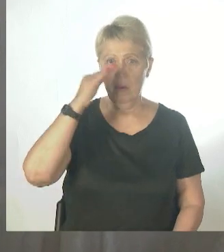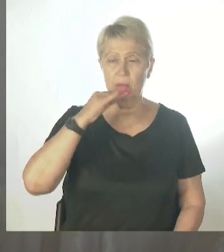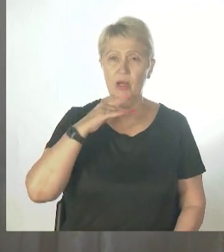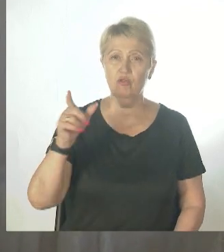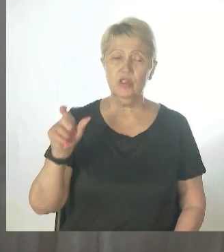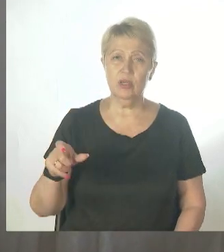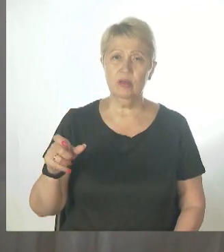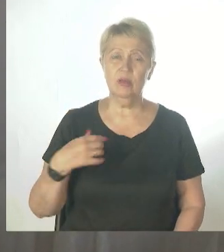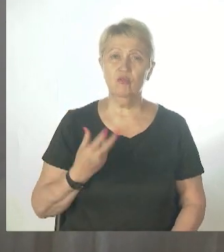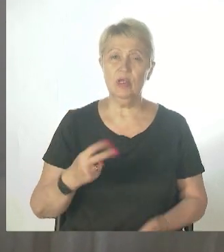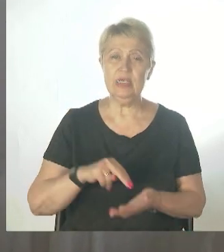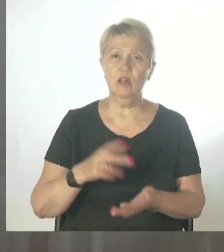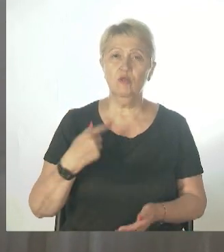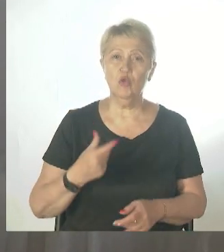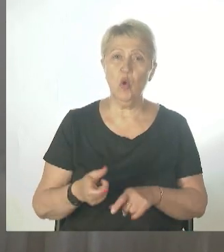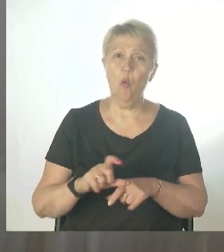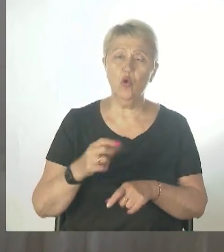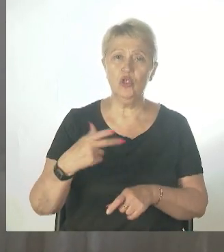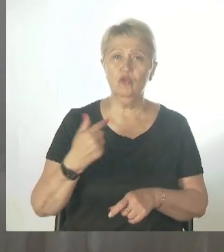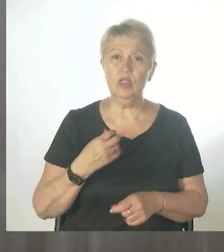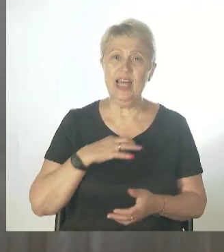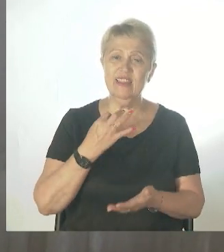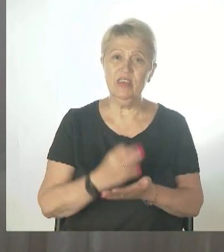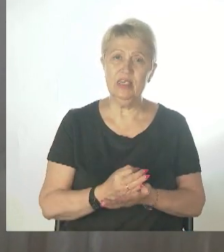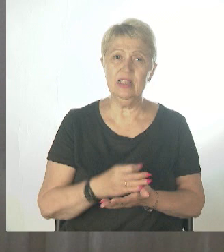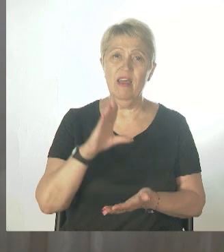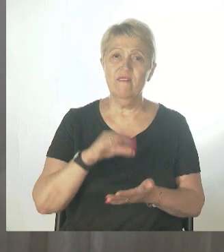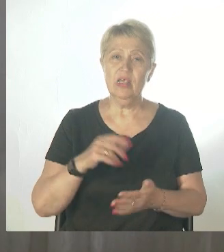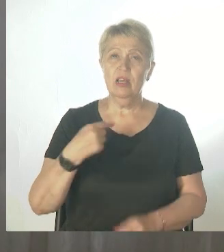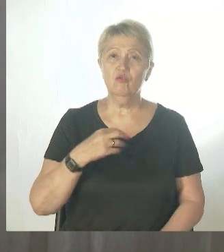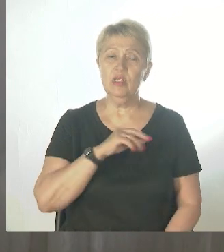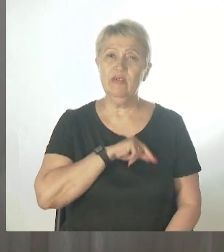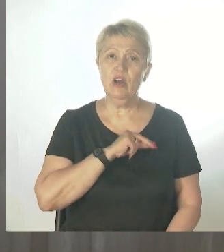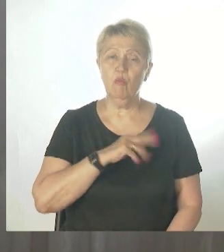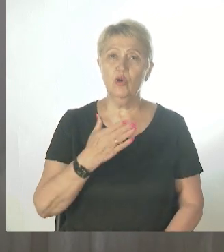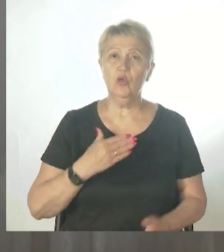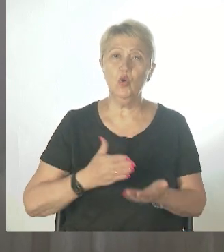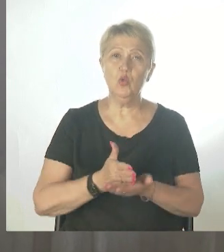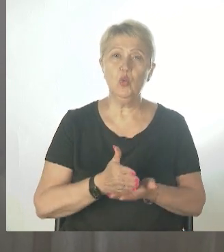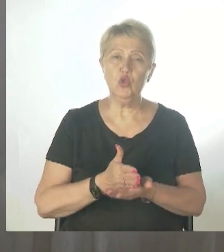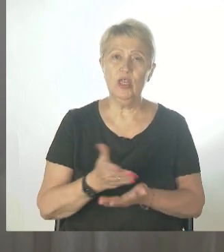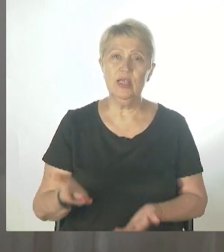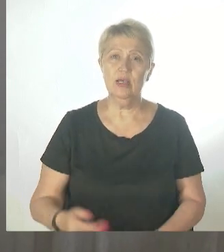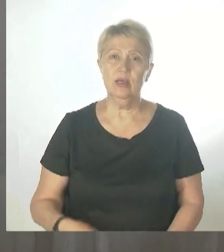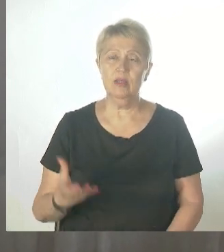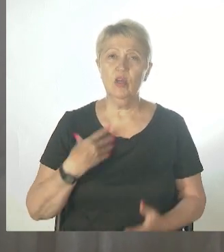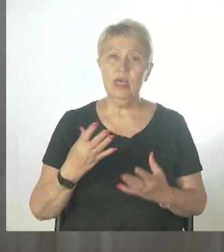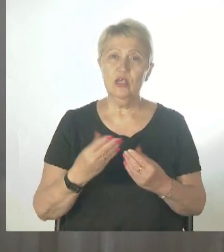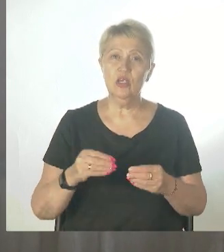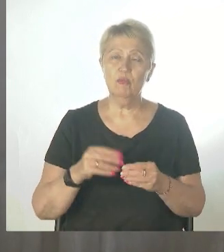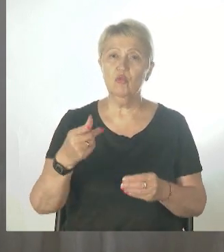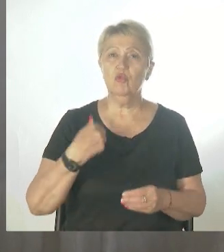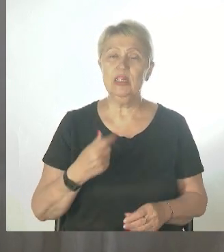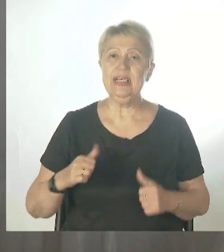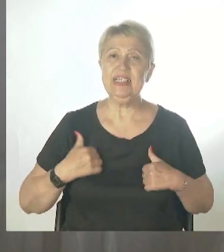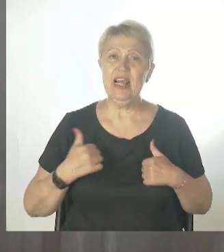очень ответственный, он весь в работе, в служении. И семью старается окормлять. И